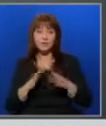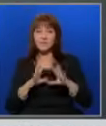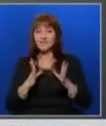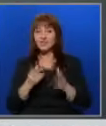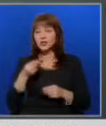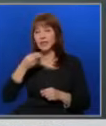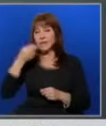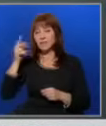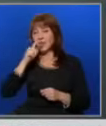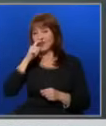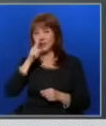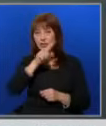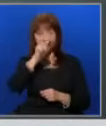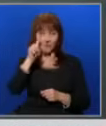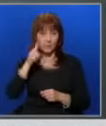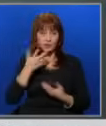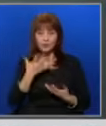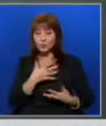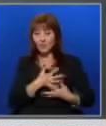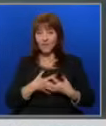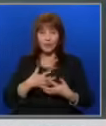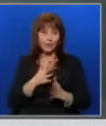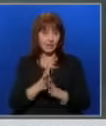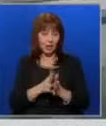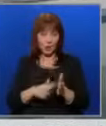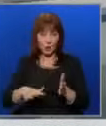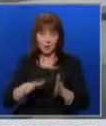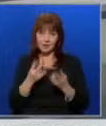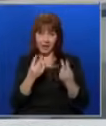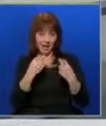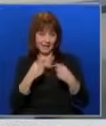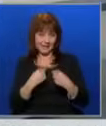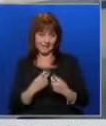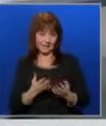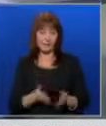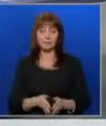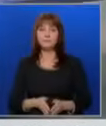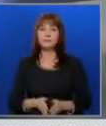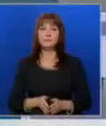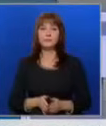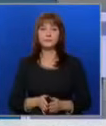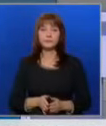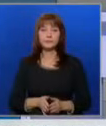теми и важни въпроси, които вълнуват хората. Бъдете с нас. С водещ Добрина Чешмеджиева, благодарим ти.